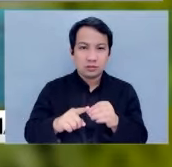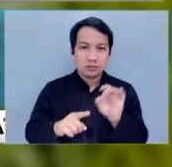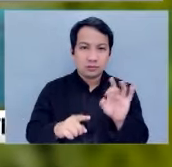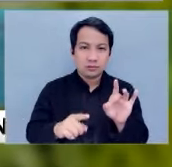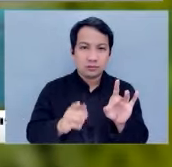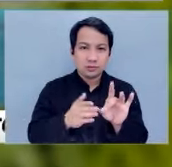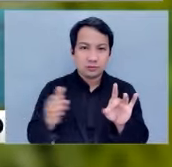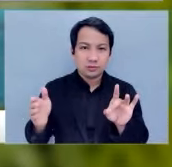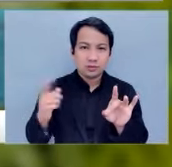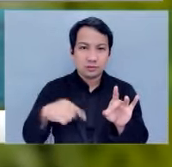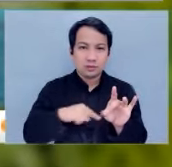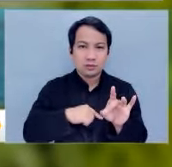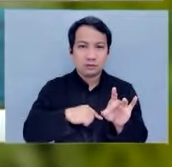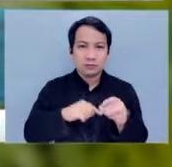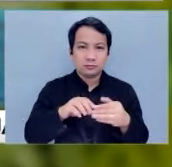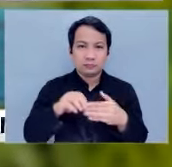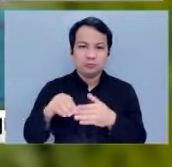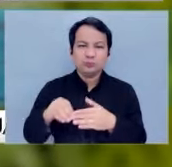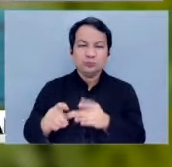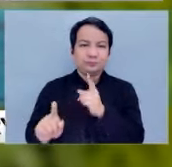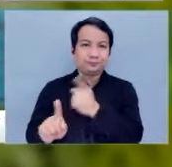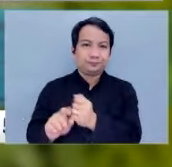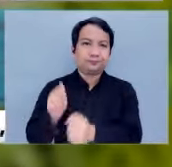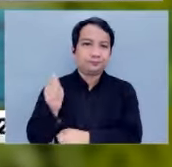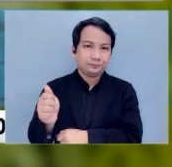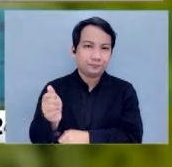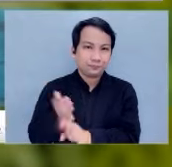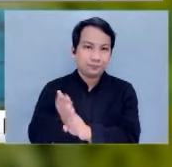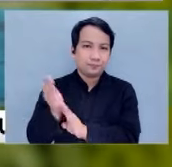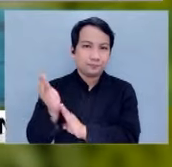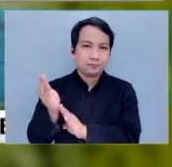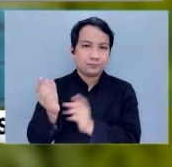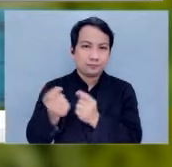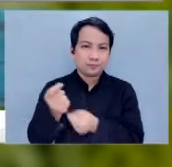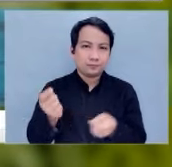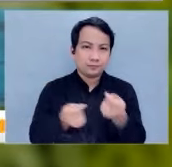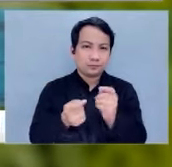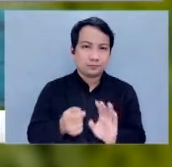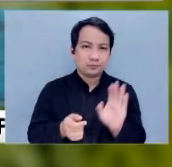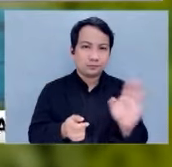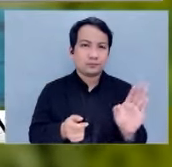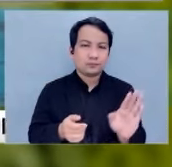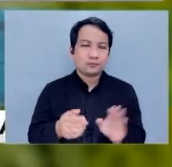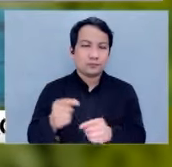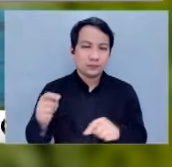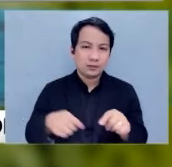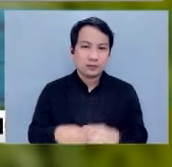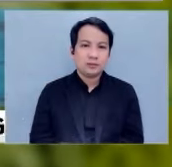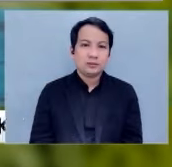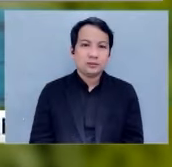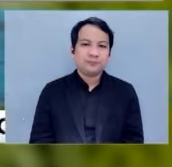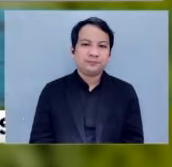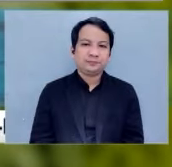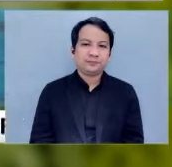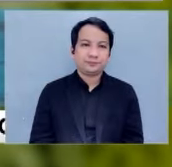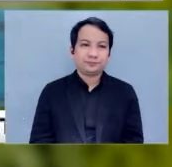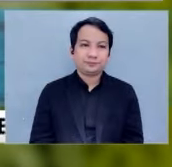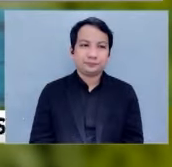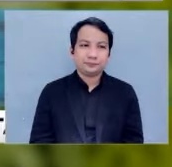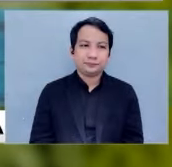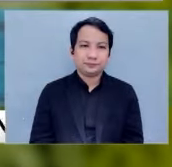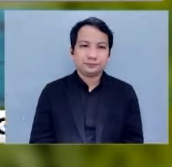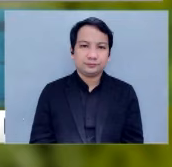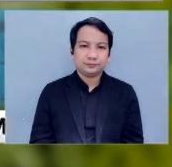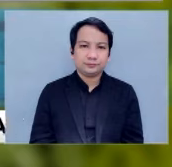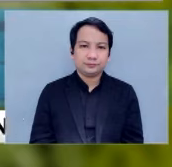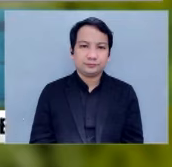yung guardianship. Siya na ngayon ang pwedeng direktang mag-transact dun sa kanyang ari-arian, sa kanyang mga properties.